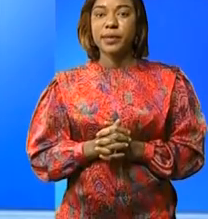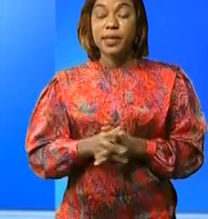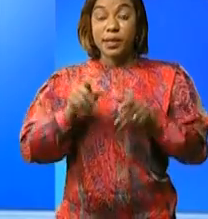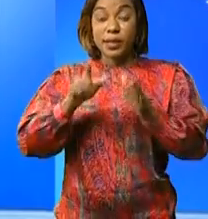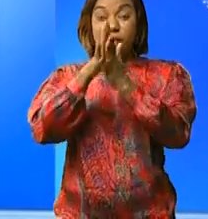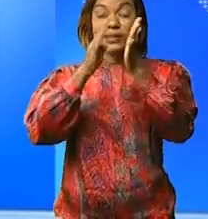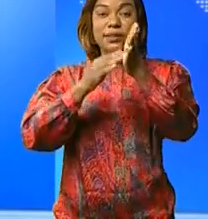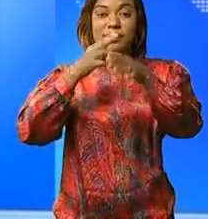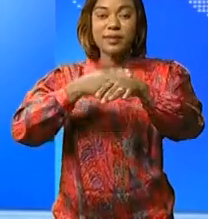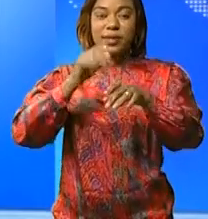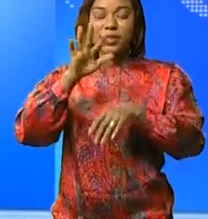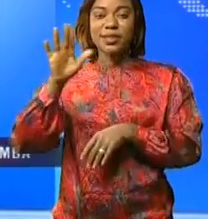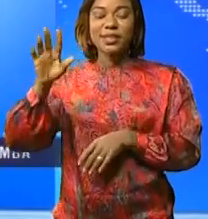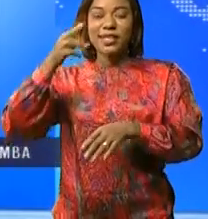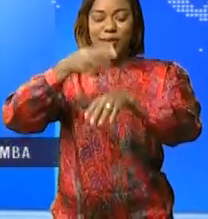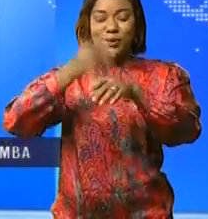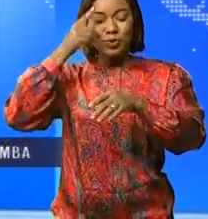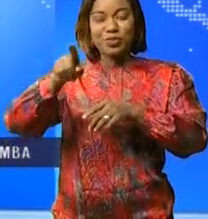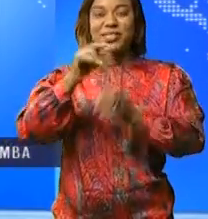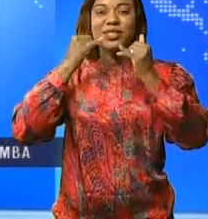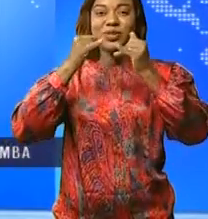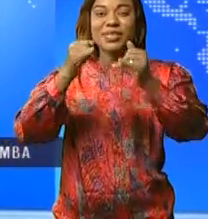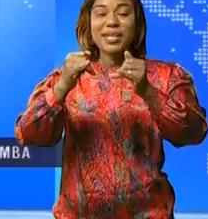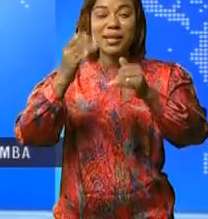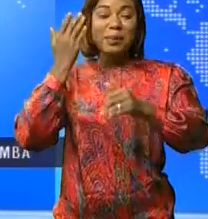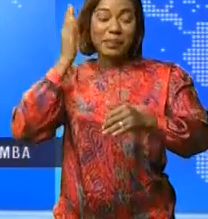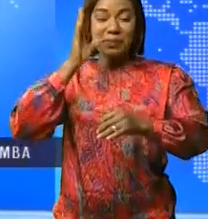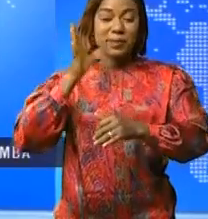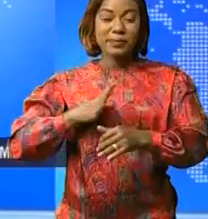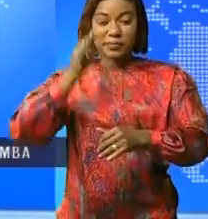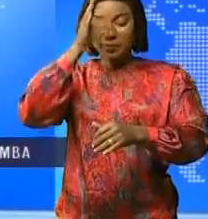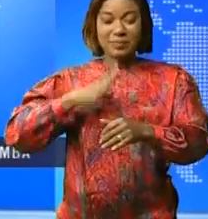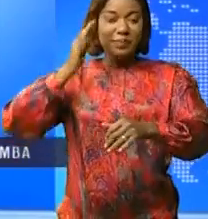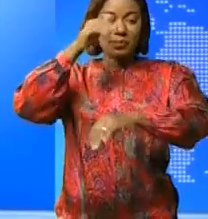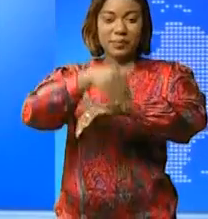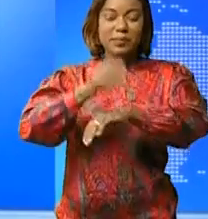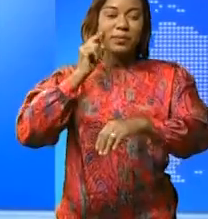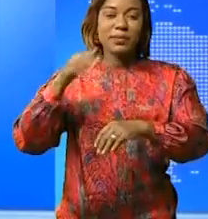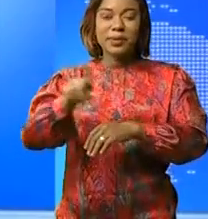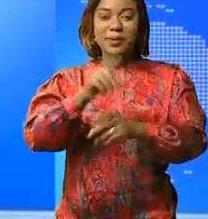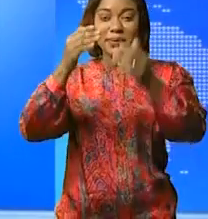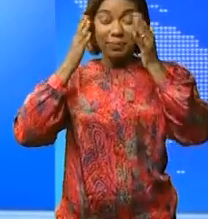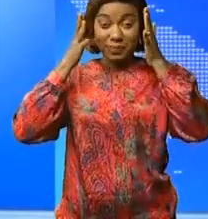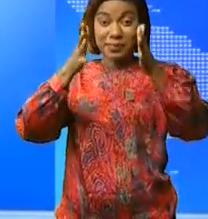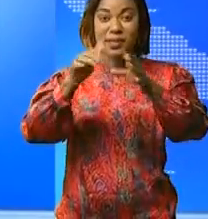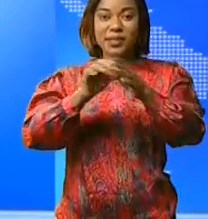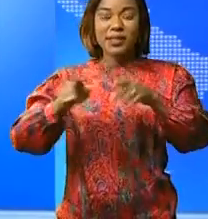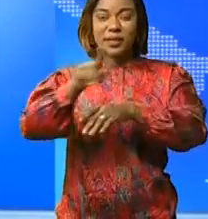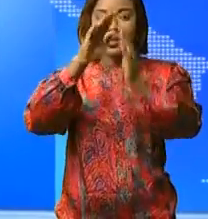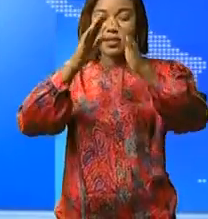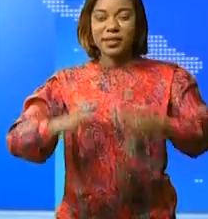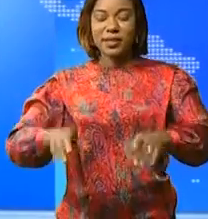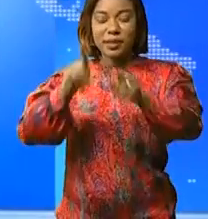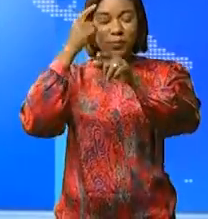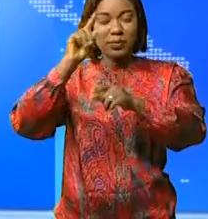Il est 19h à Kinshasa, c'est l'heure de votre journal. Mesdames et messieurs, bonsoir et merci de nous recevoir chez vous pour ce journal